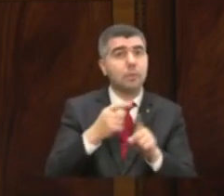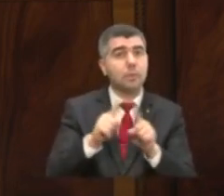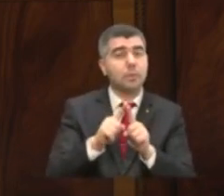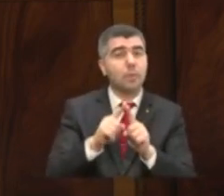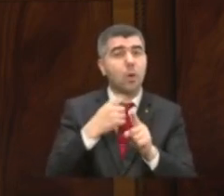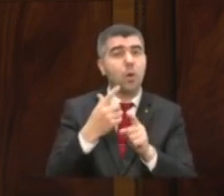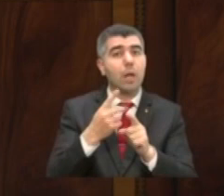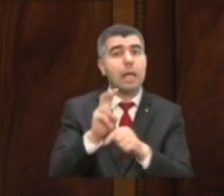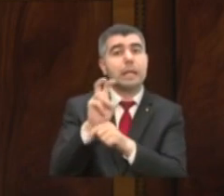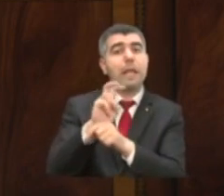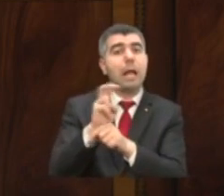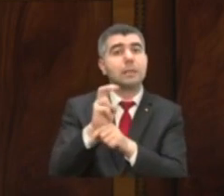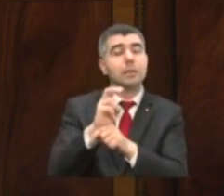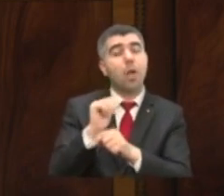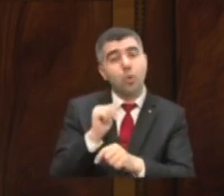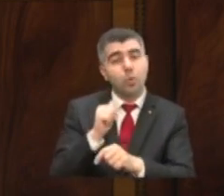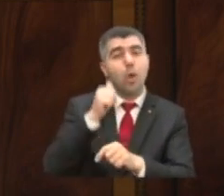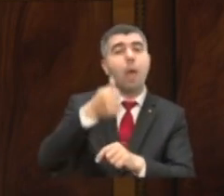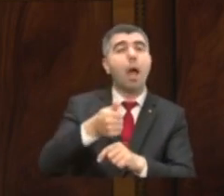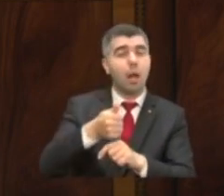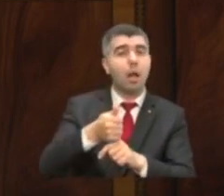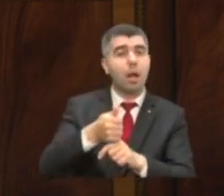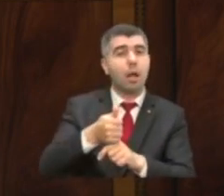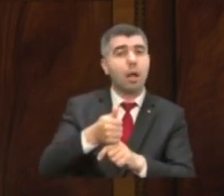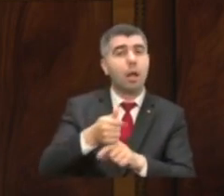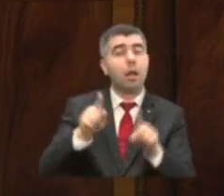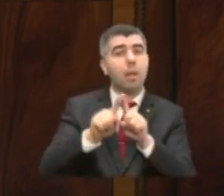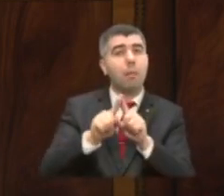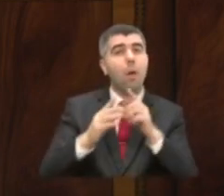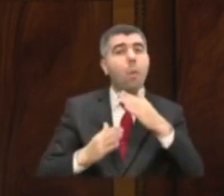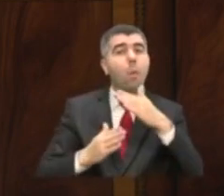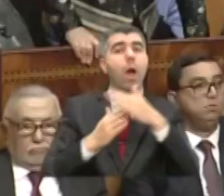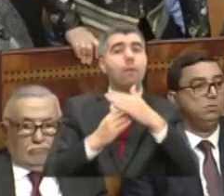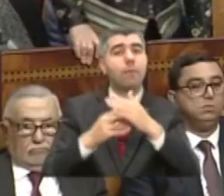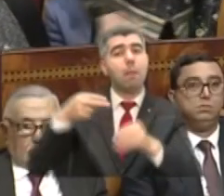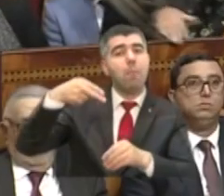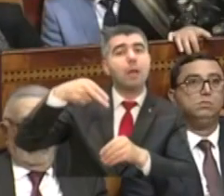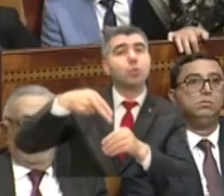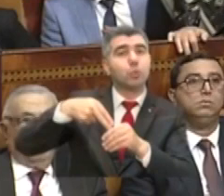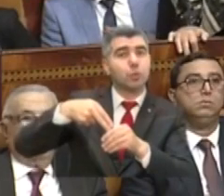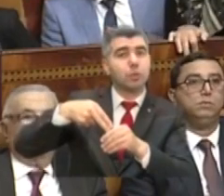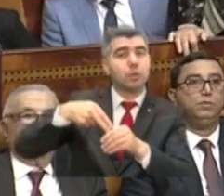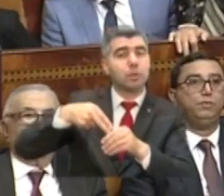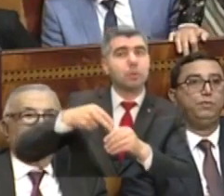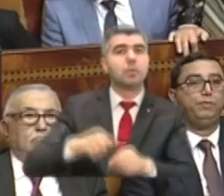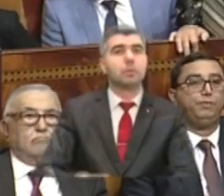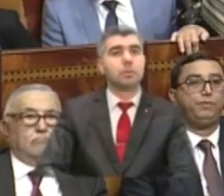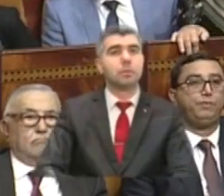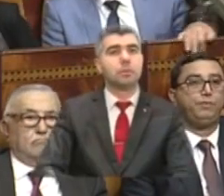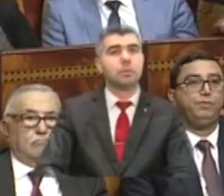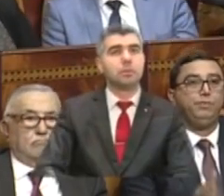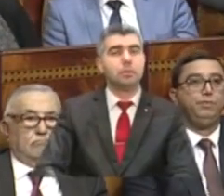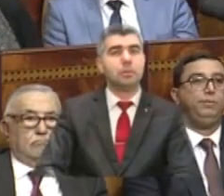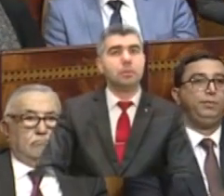تا هما ابتداء من غدا كينضموا وقاطع غلاء المحروقات. شكرا للسيد النائب،